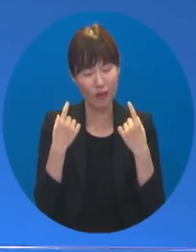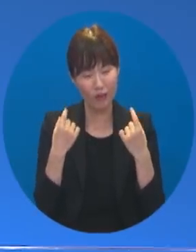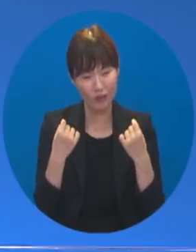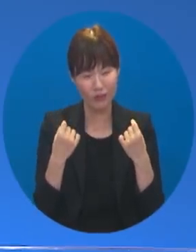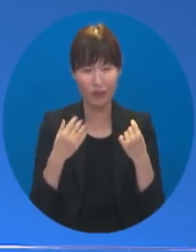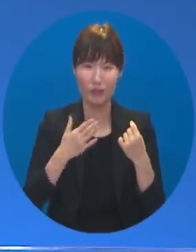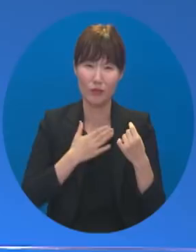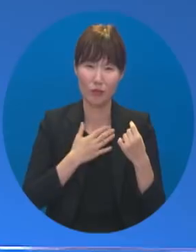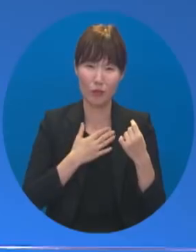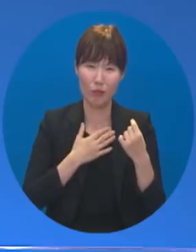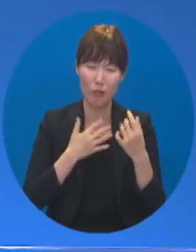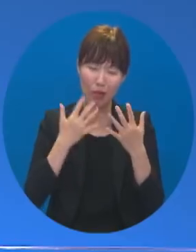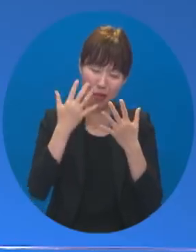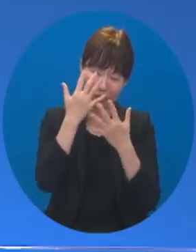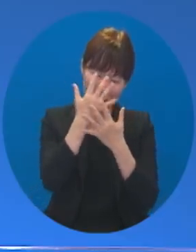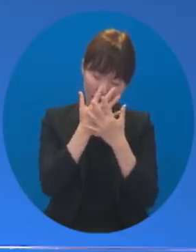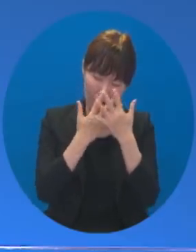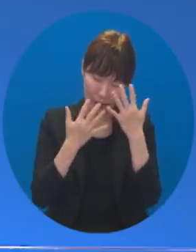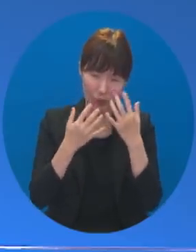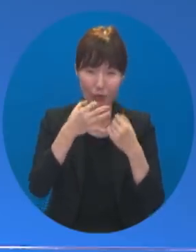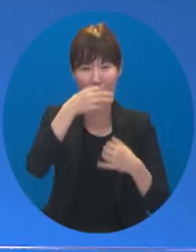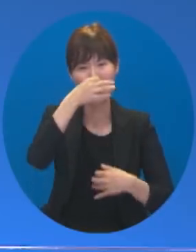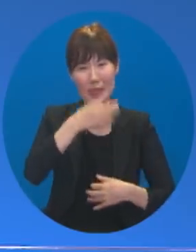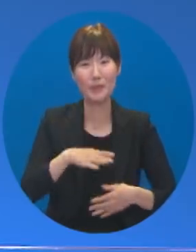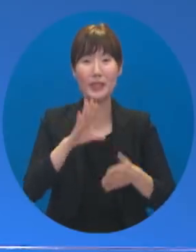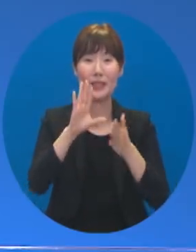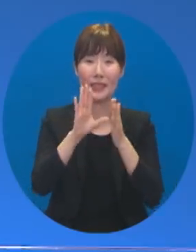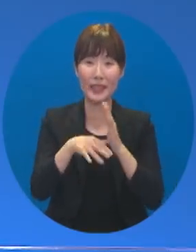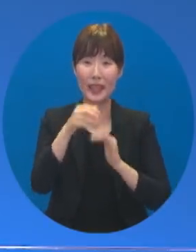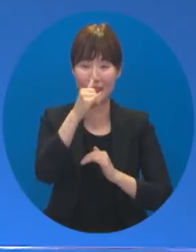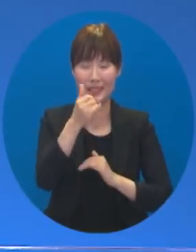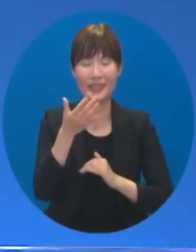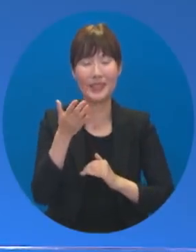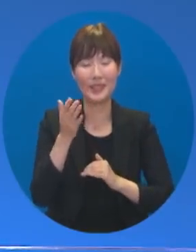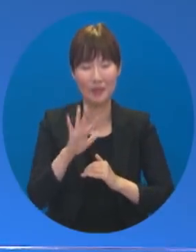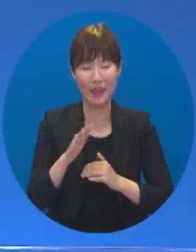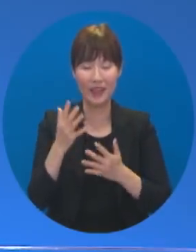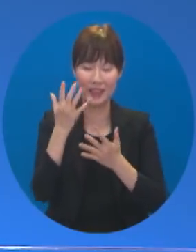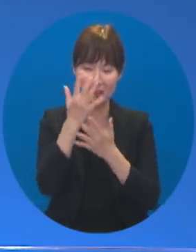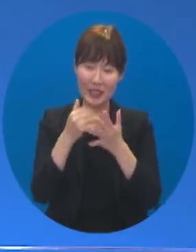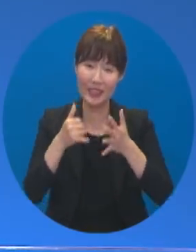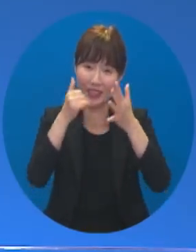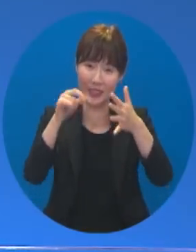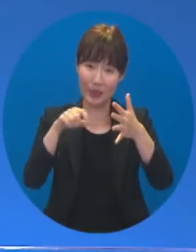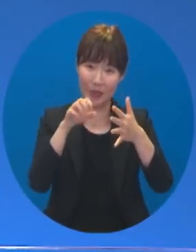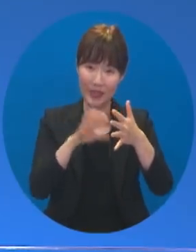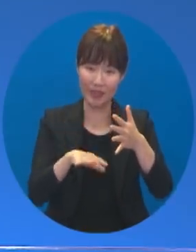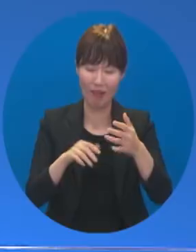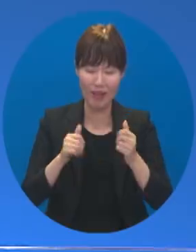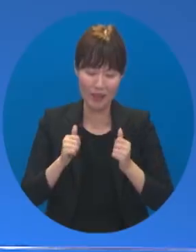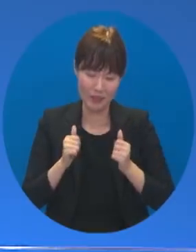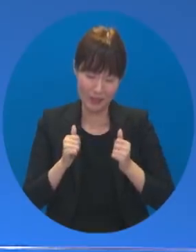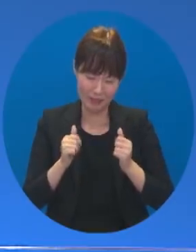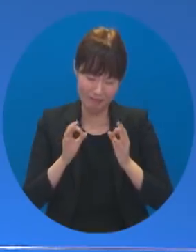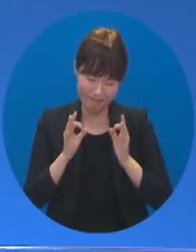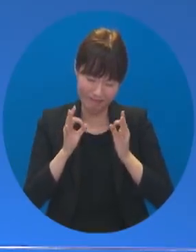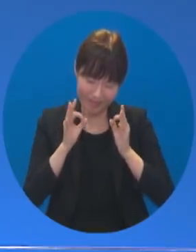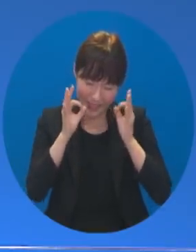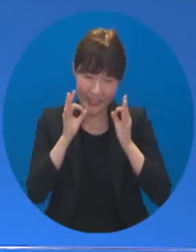막막하고 답답하고 힘들 때도 있지만 그러나 이 희미한 세상 속에서 최선을 다해서